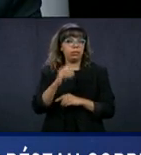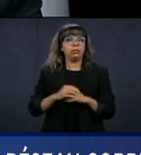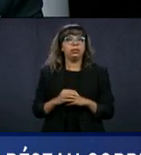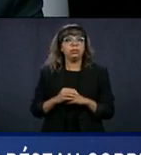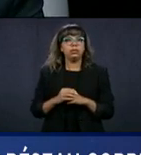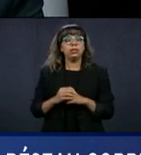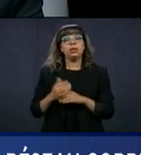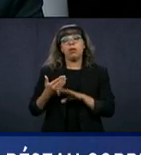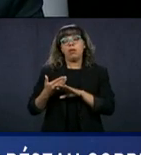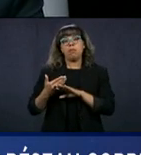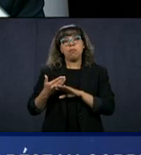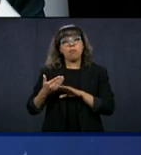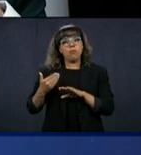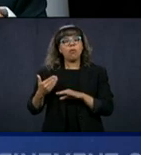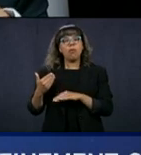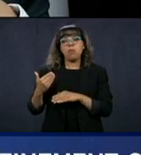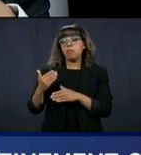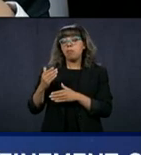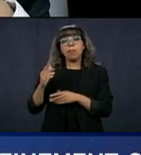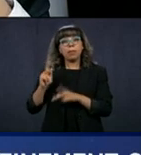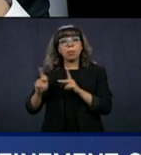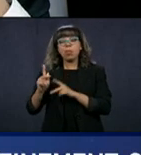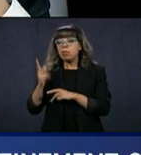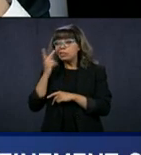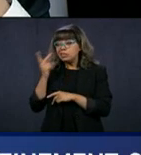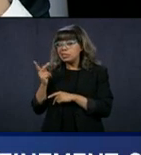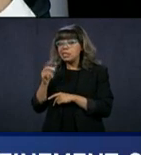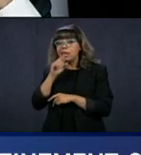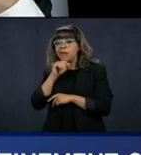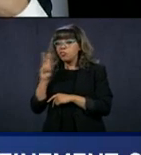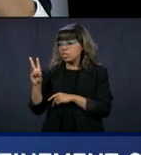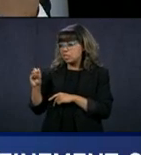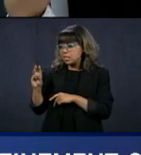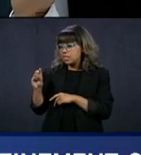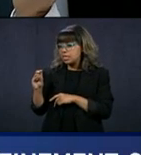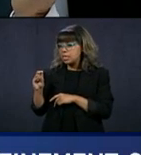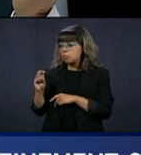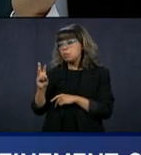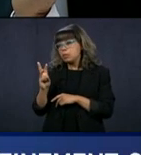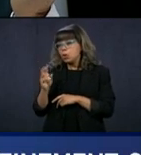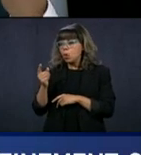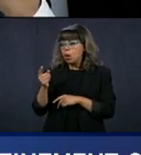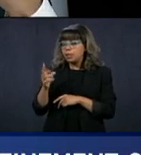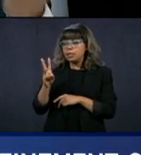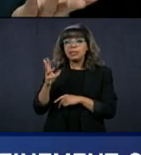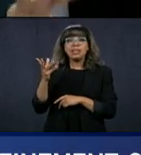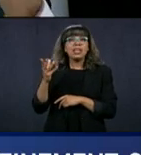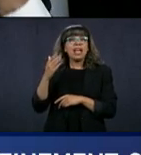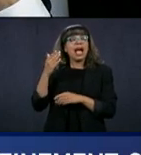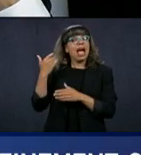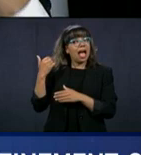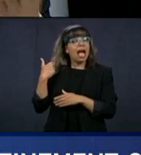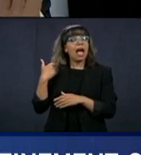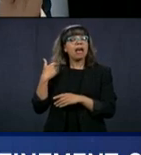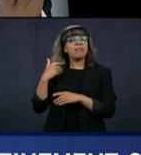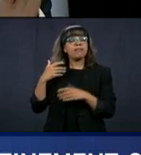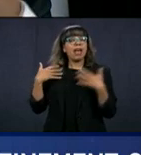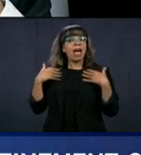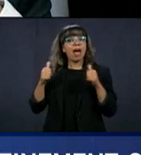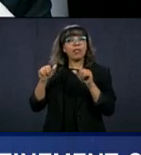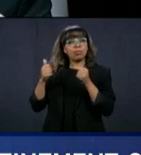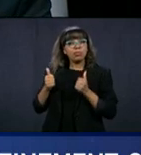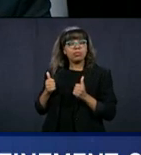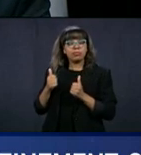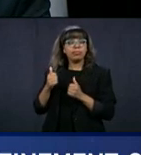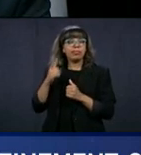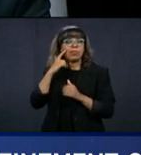d'ailleurs. Et vous savez, parfois, des gens entre 60 et 70 ans ont des maladies